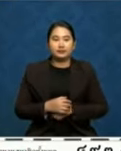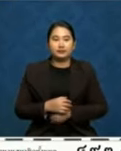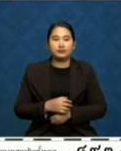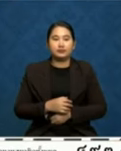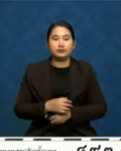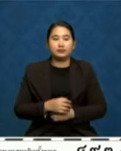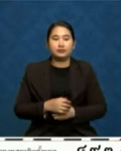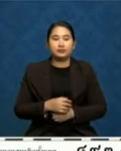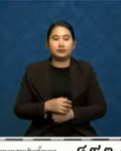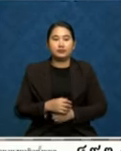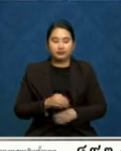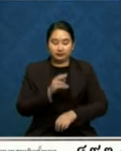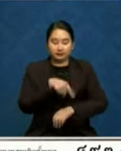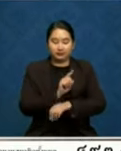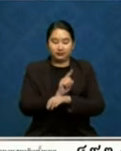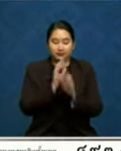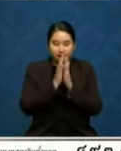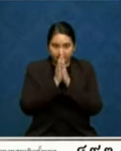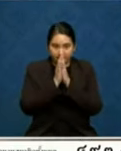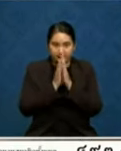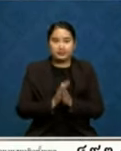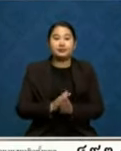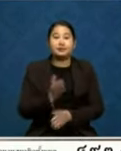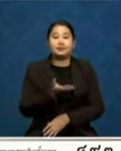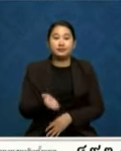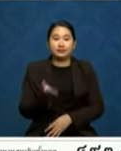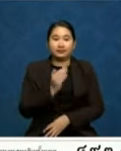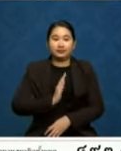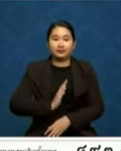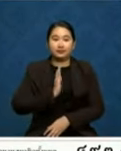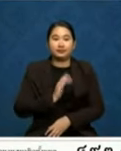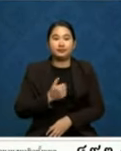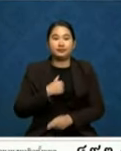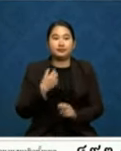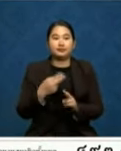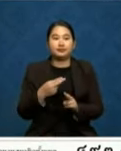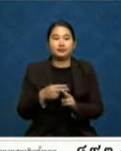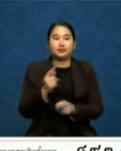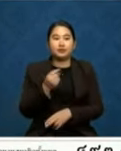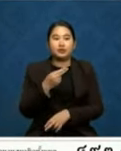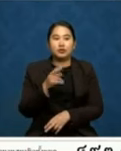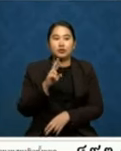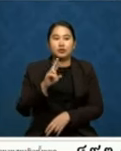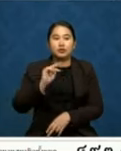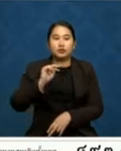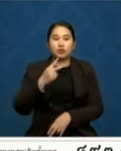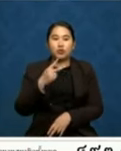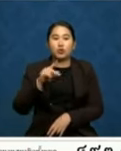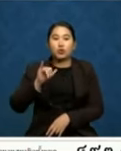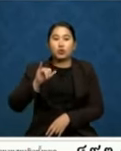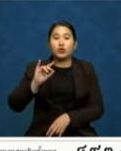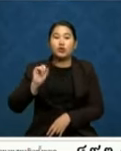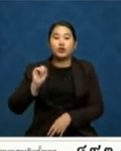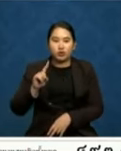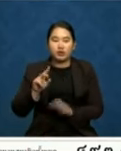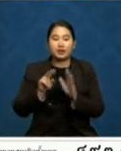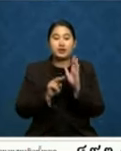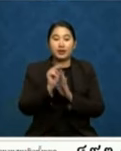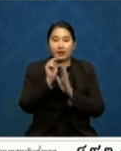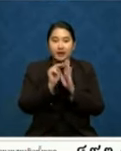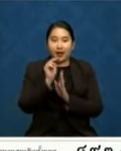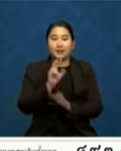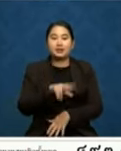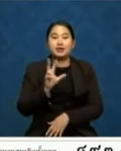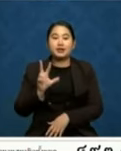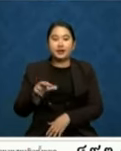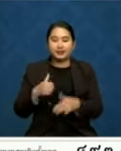กราบเรียนท่านประธานสภาที่เคารพเพื่อนสมาชิกผู้ทรงเกียรติผมทรงยศรามสูตรสมาชิกสภาผู้แทนราษฎรจังหวัดน่านพรรคเพื่อไทยขออภิป